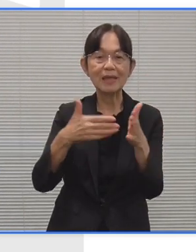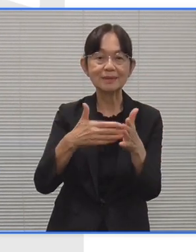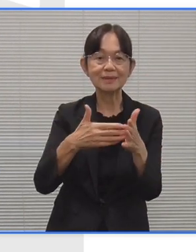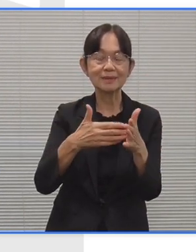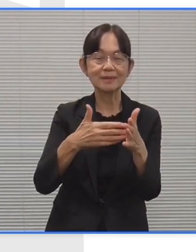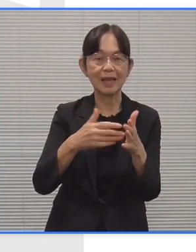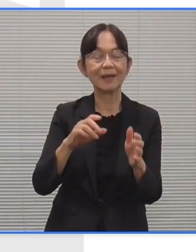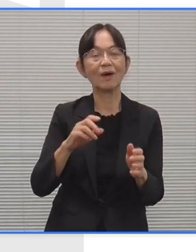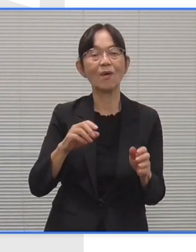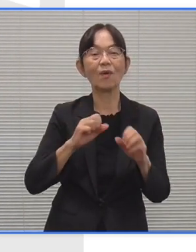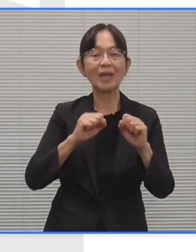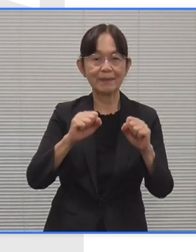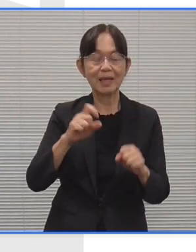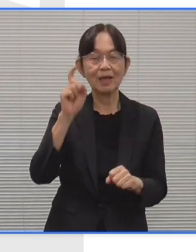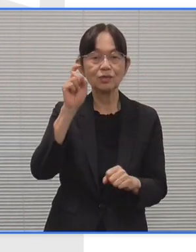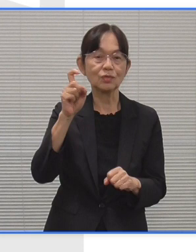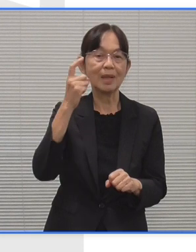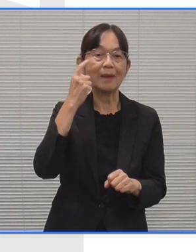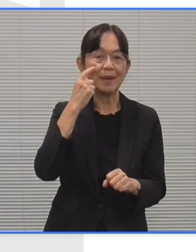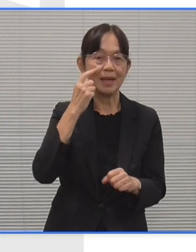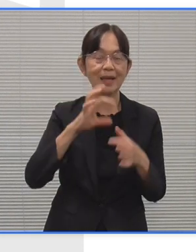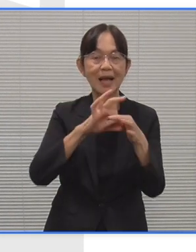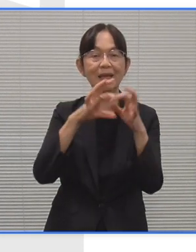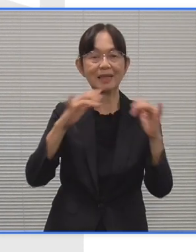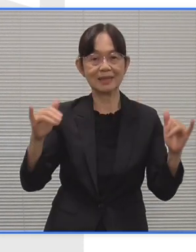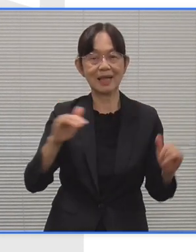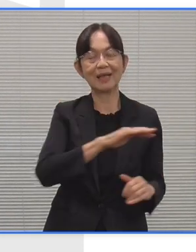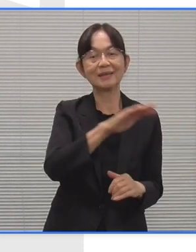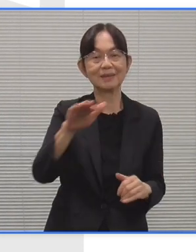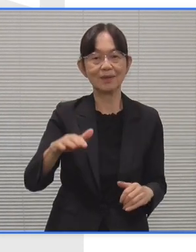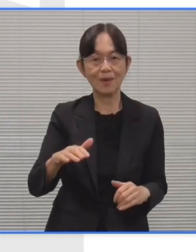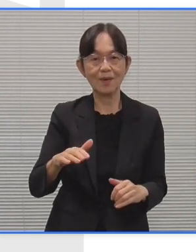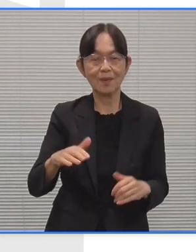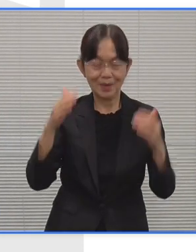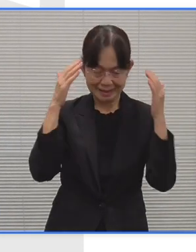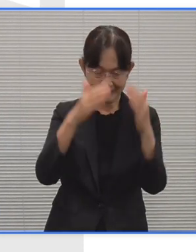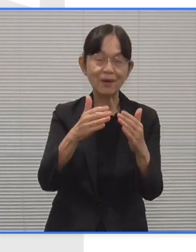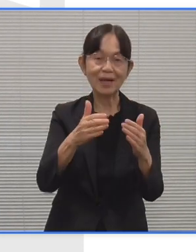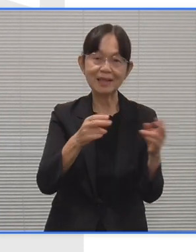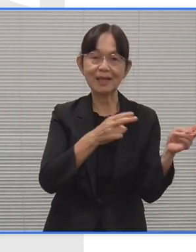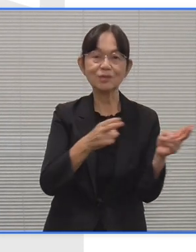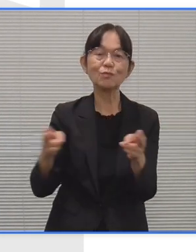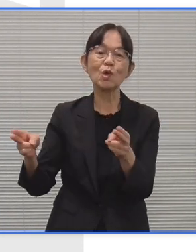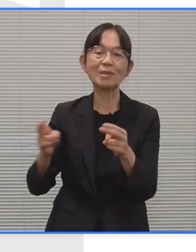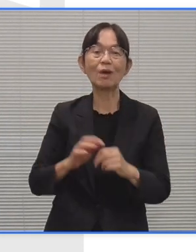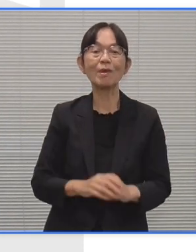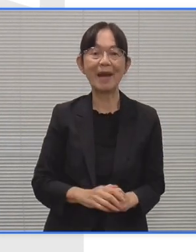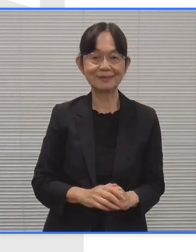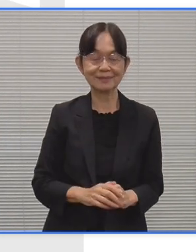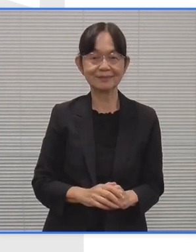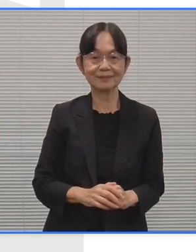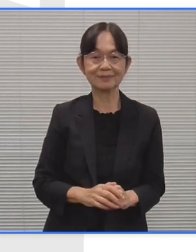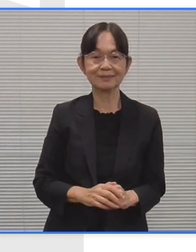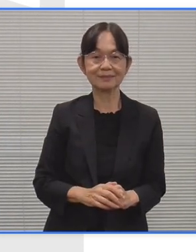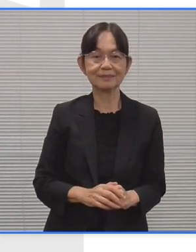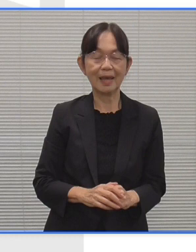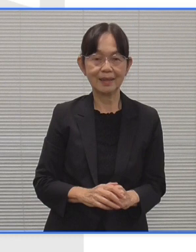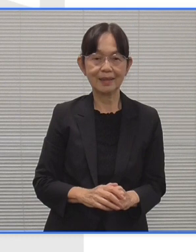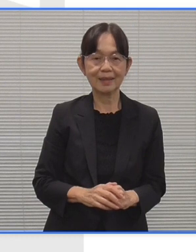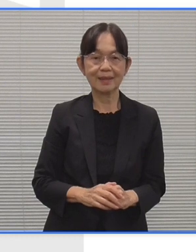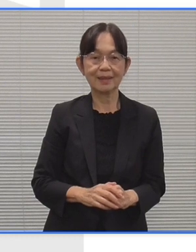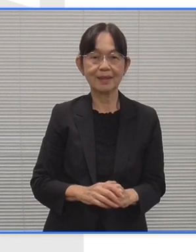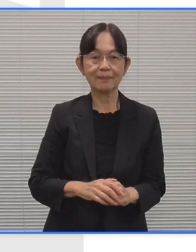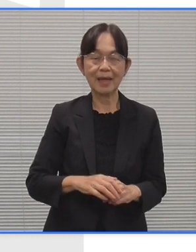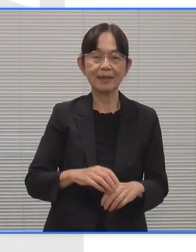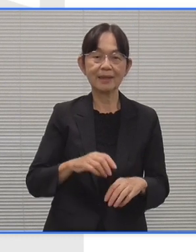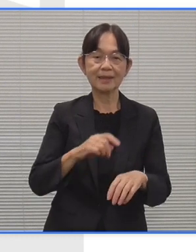回目になりますので、関係者一同非常に力を入れて準備をしております。主なタイムスケ